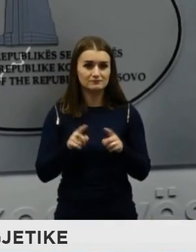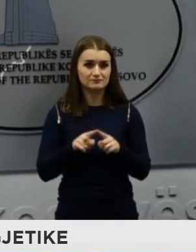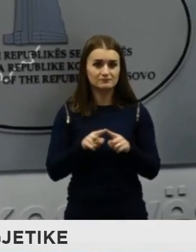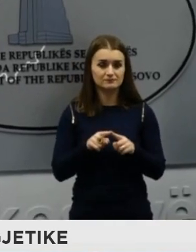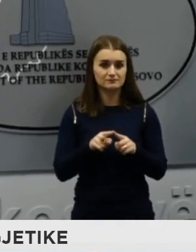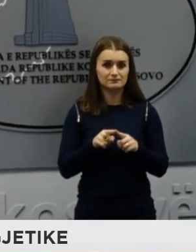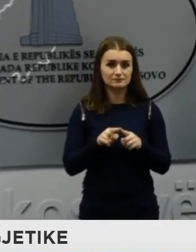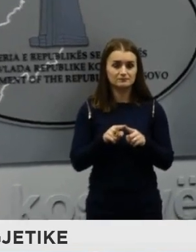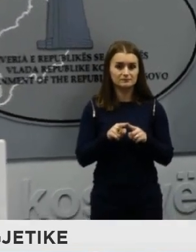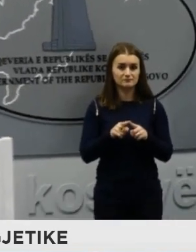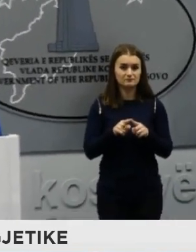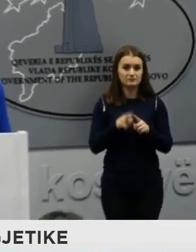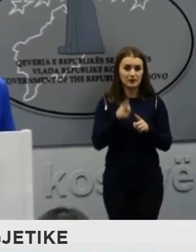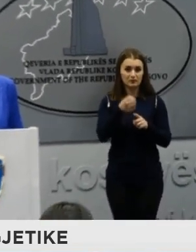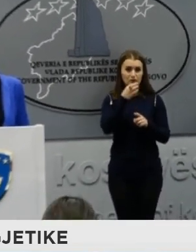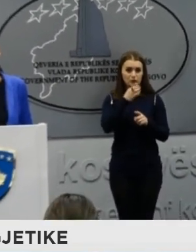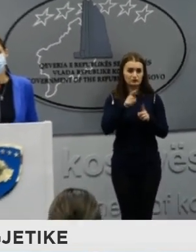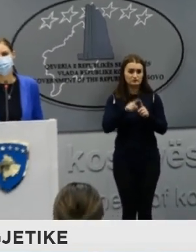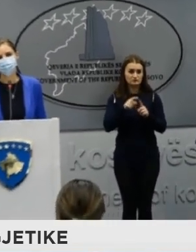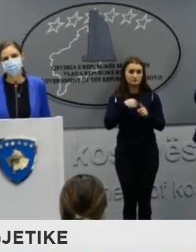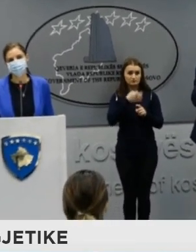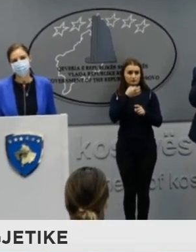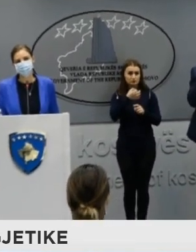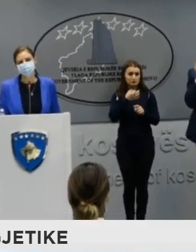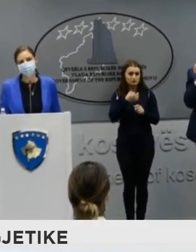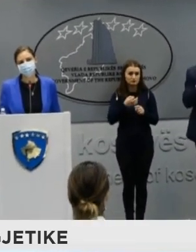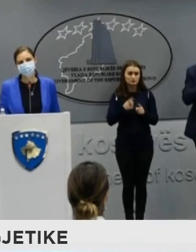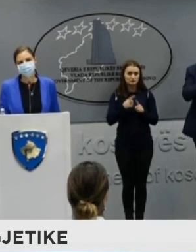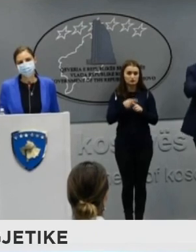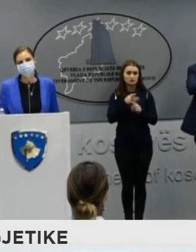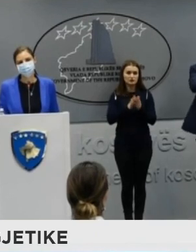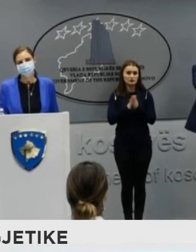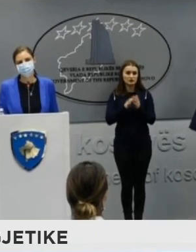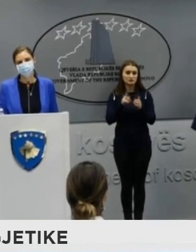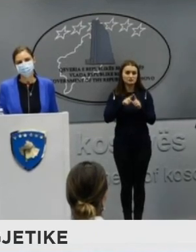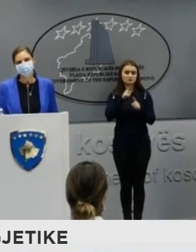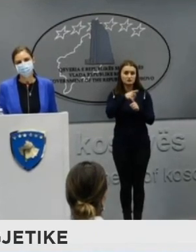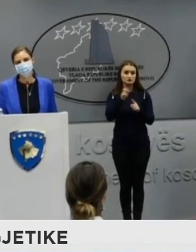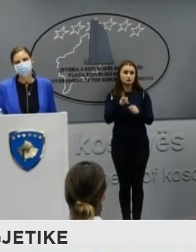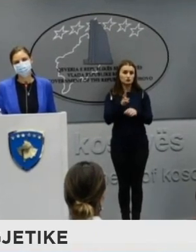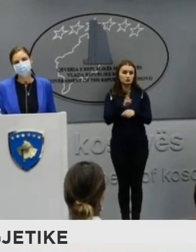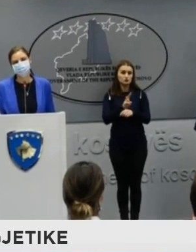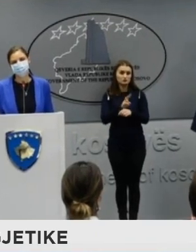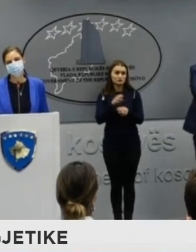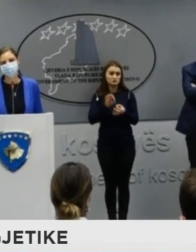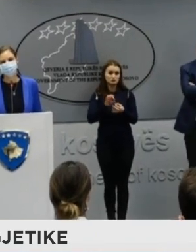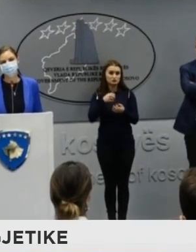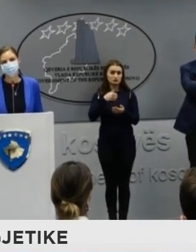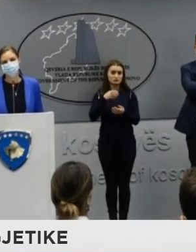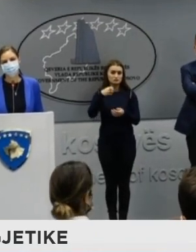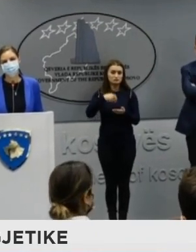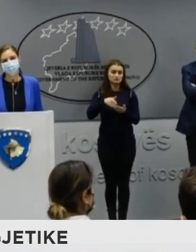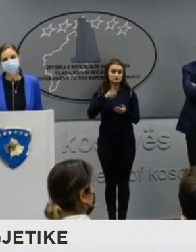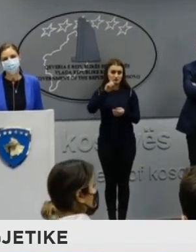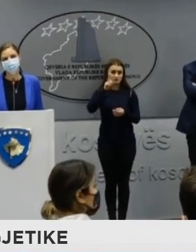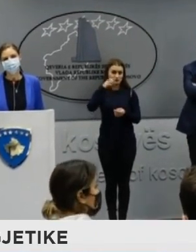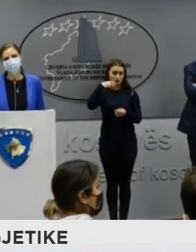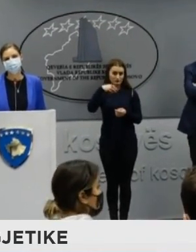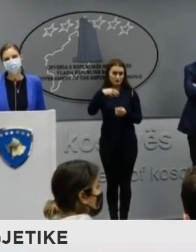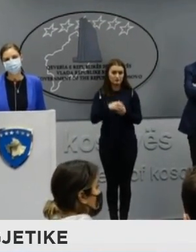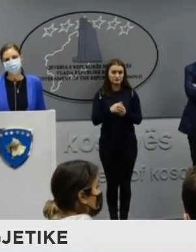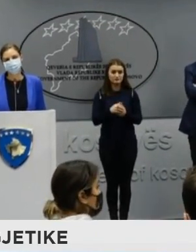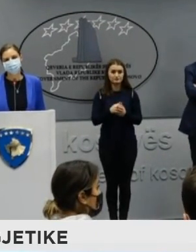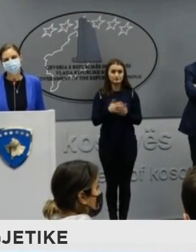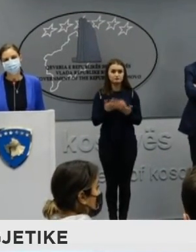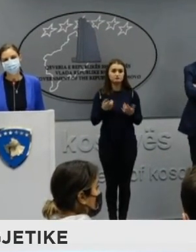me, ose një kërkes për me kursy. Me gjithatë, ngroja është e domosdoshme në këto temperatura